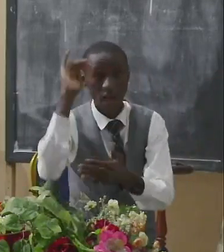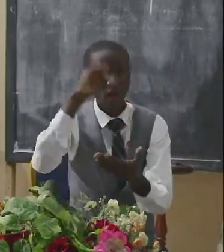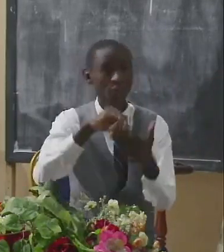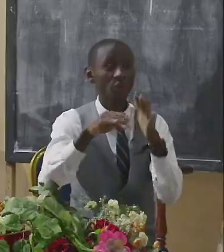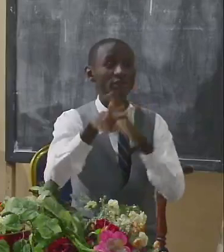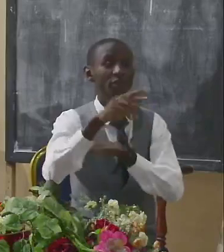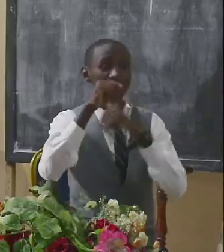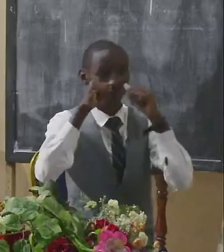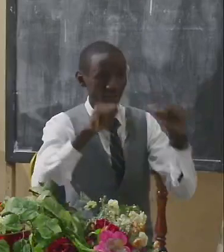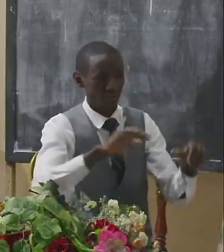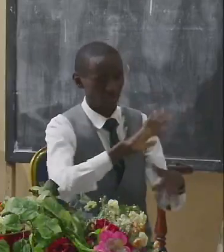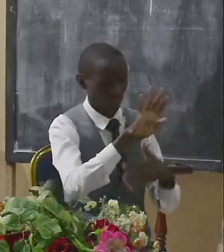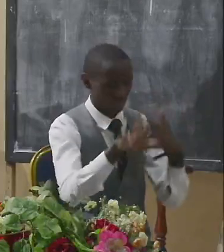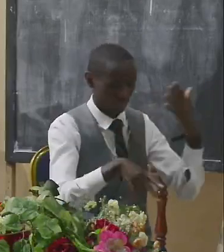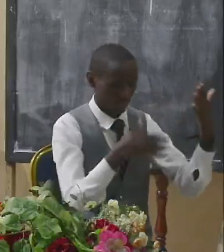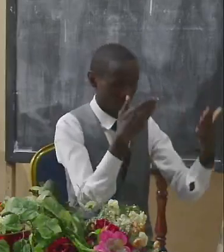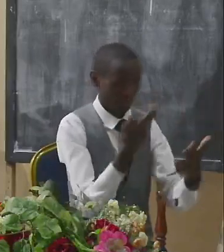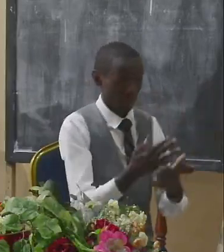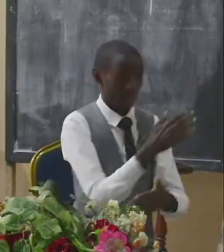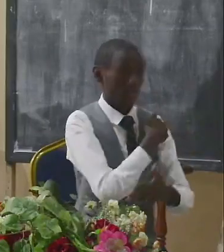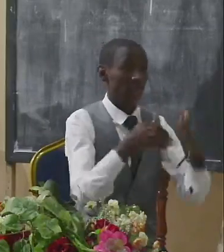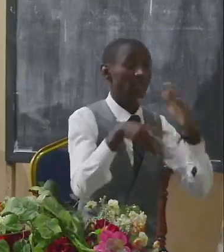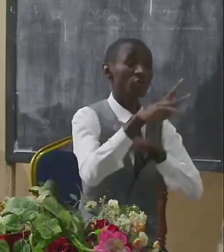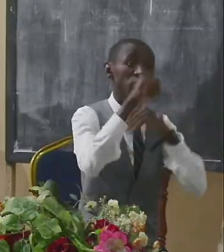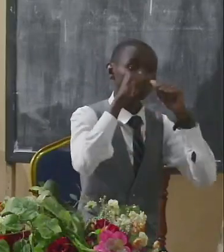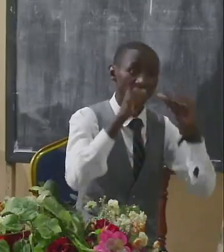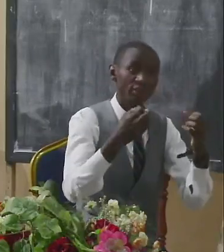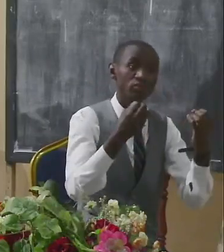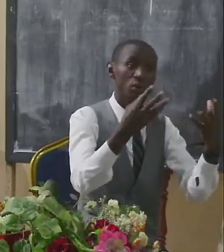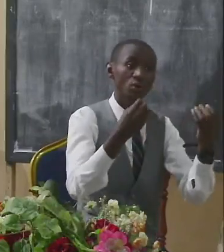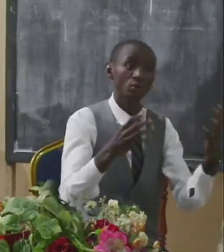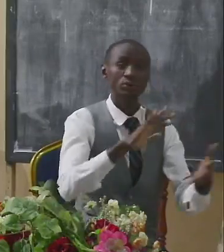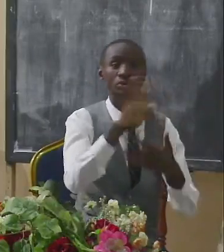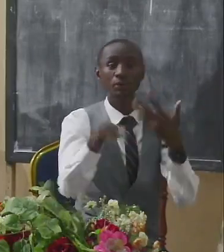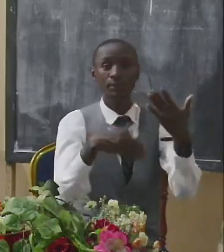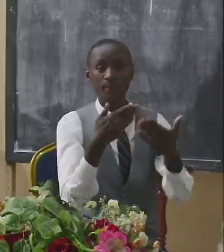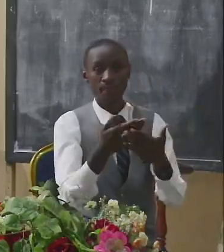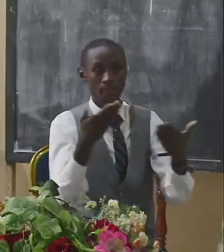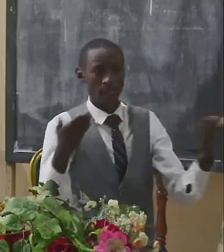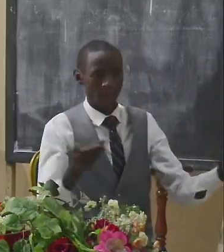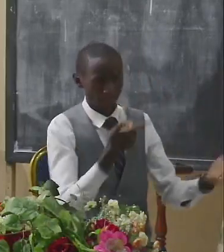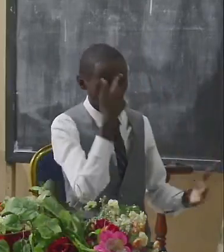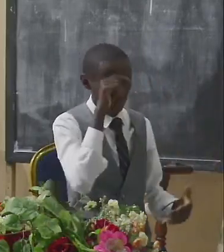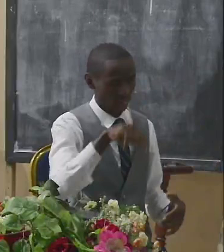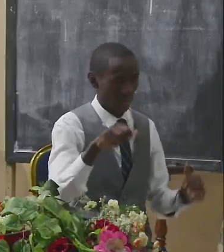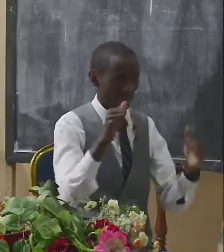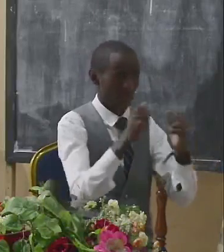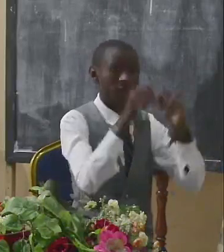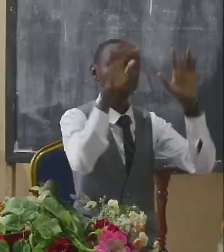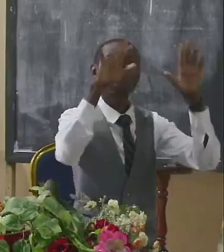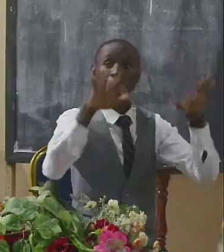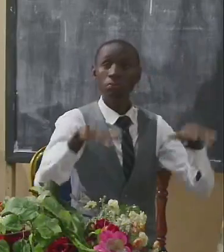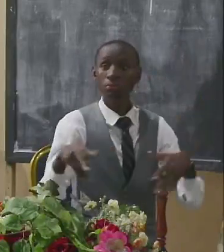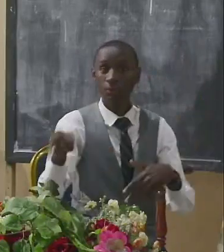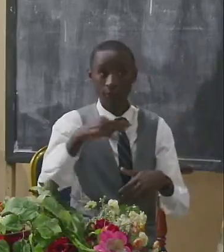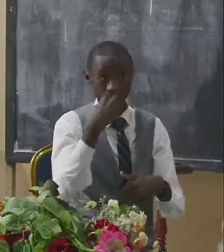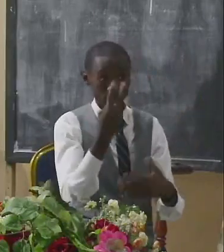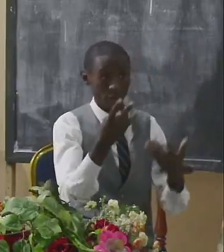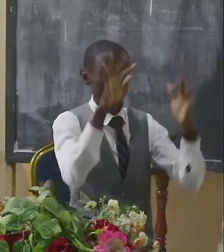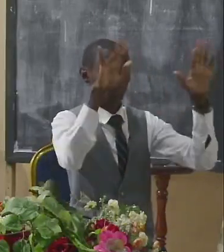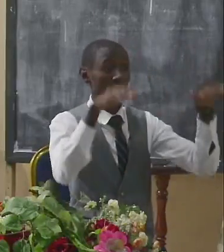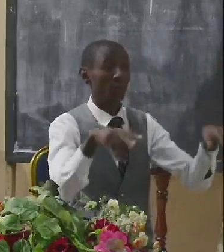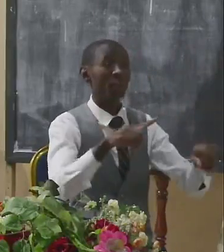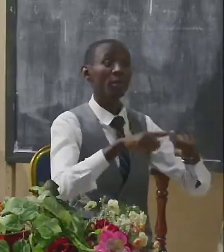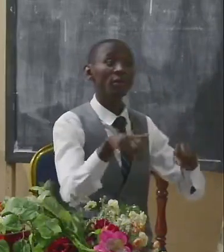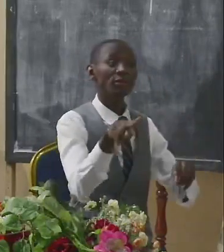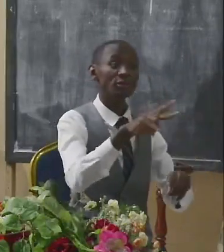vous bénisse. Na Mungu awabariki. Et que Dieu vous bénisse richement. Na Mungu awabariki sana. Parce que avec la pluie. Kwa sababu pamoja na mvua. Vous êtes